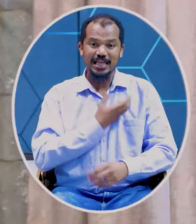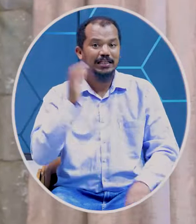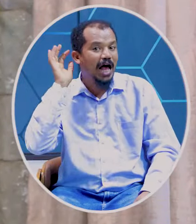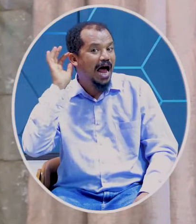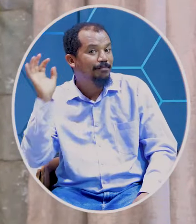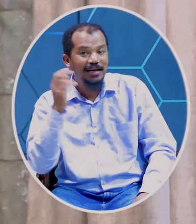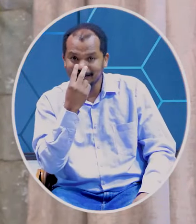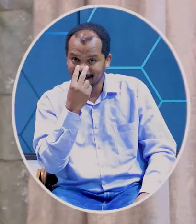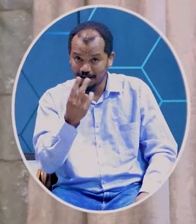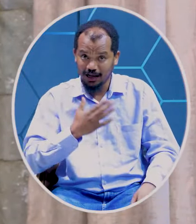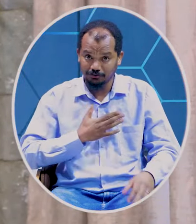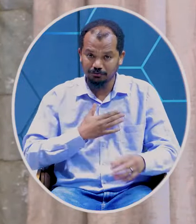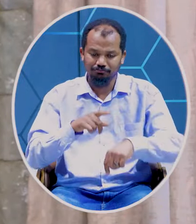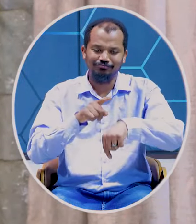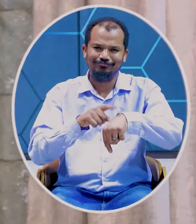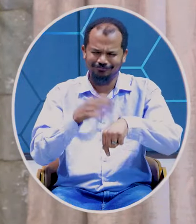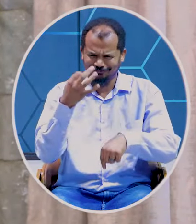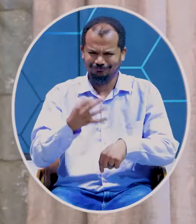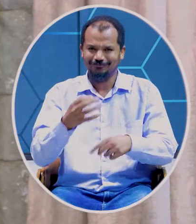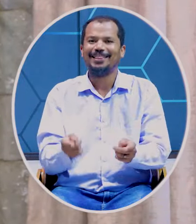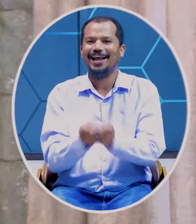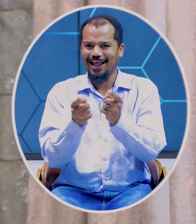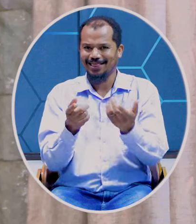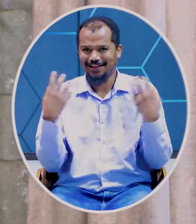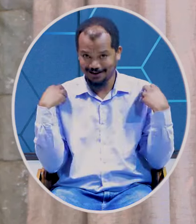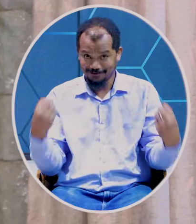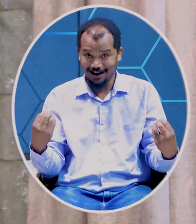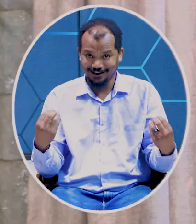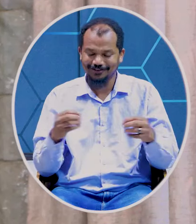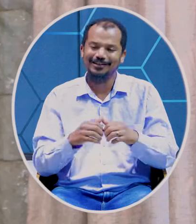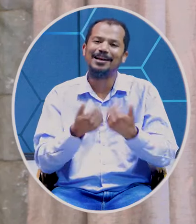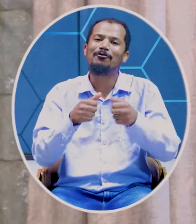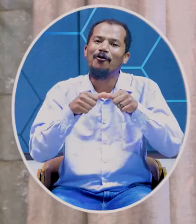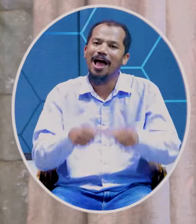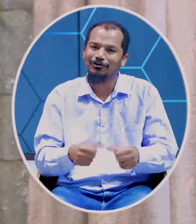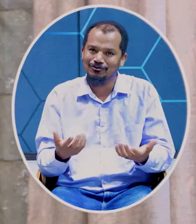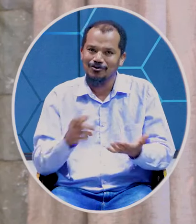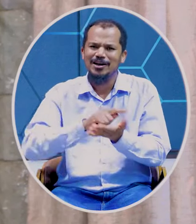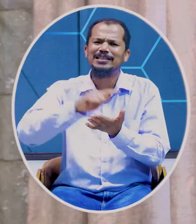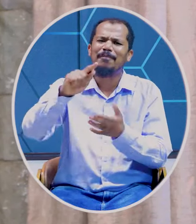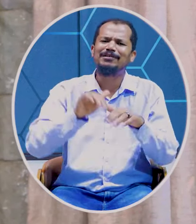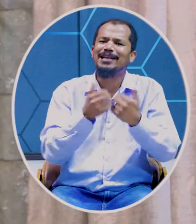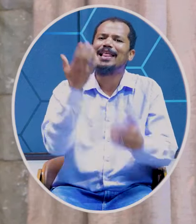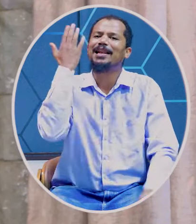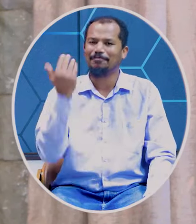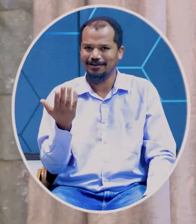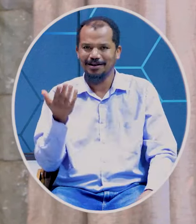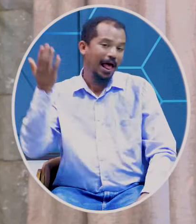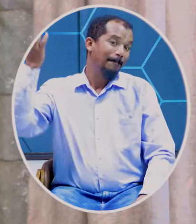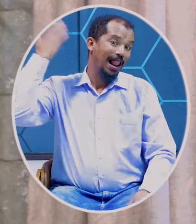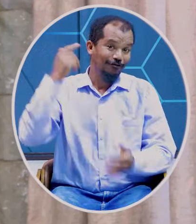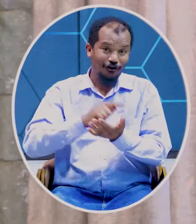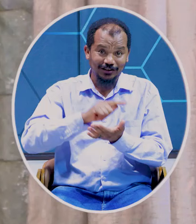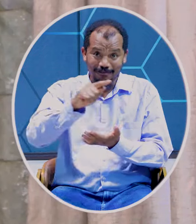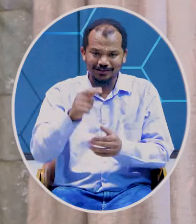የኛስ አድማጭ ተመልካቾቻችን፣ በሰዓታችን ተገናኝተናል። እንደምን አላችሁ? እንደምን ከረማችሁ? ሳምንታችሁ እንዴት ነበር?